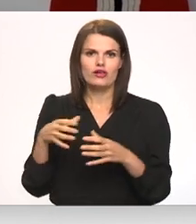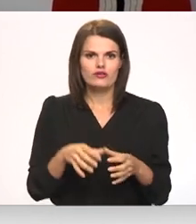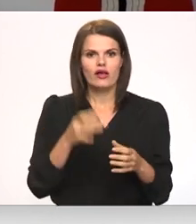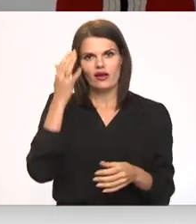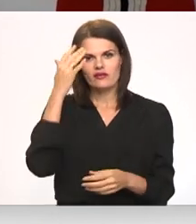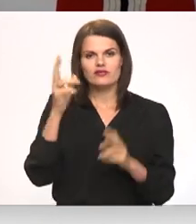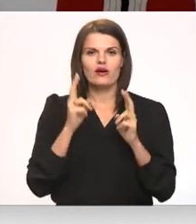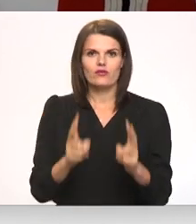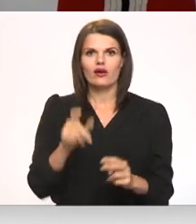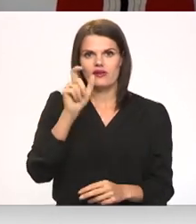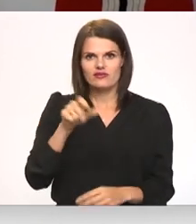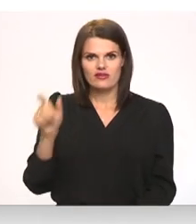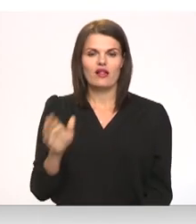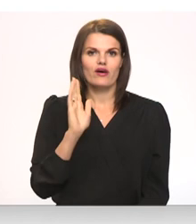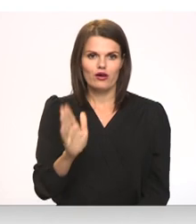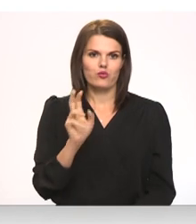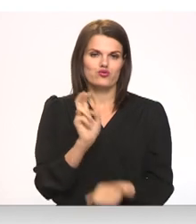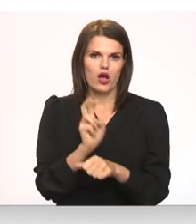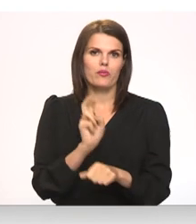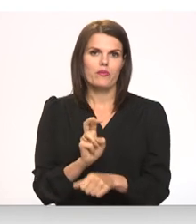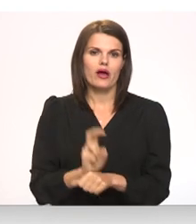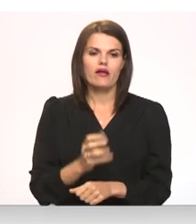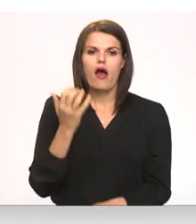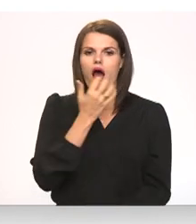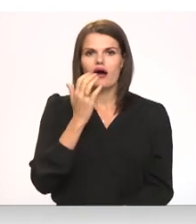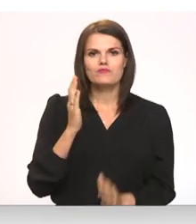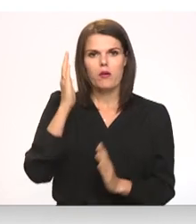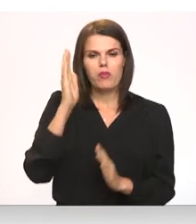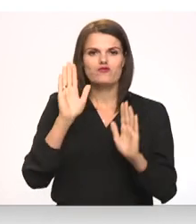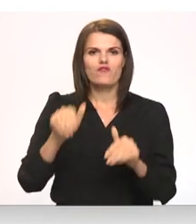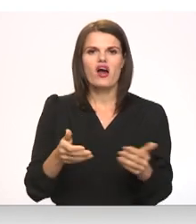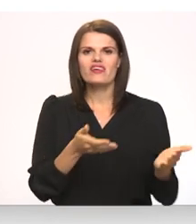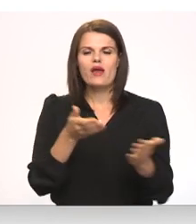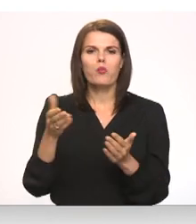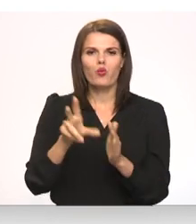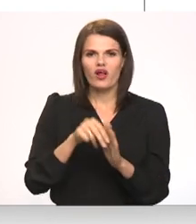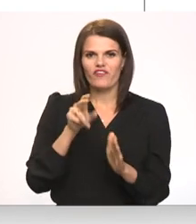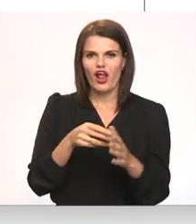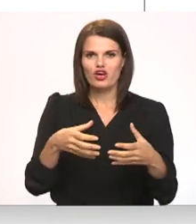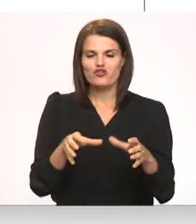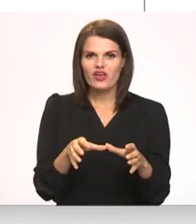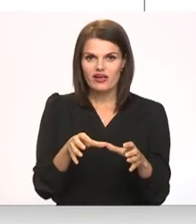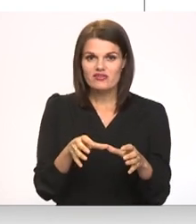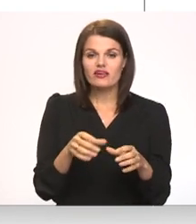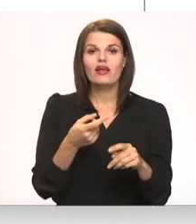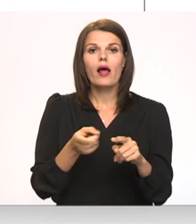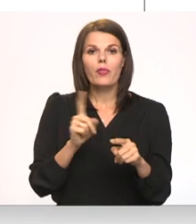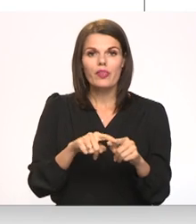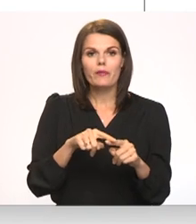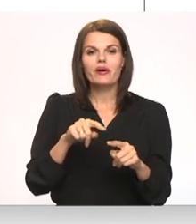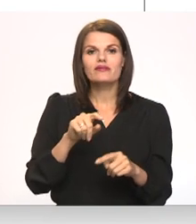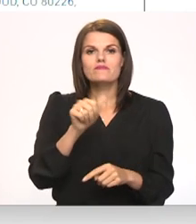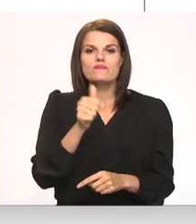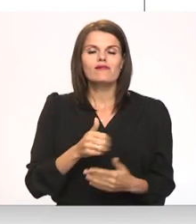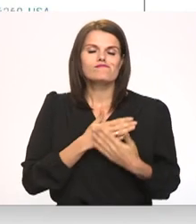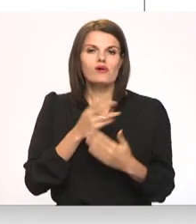ka arī cilvēki uz tiem ies. Ārzemēs balsot var jebkurā vēlēšanu iecirknī. Tādēļ mākslas